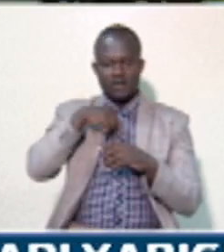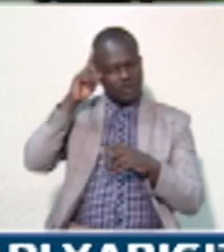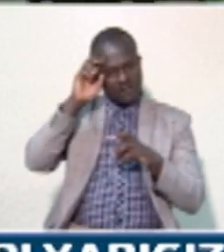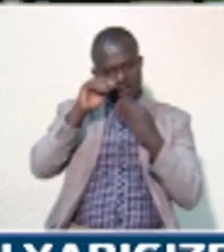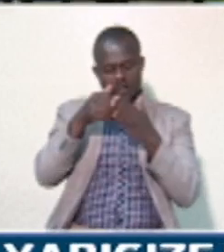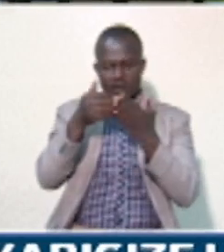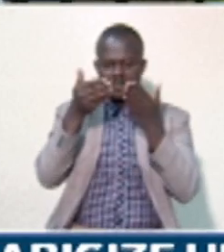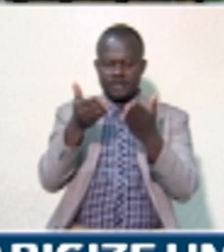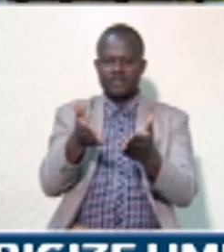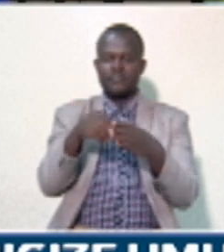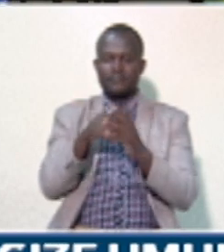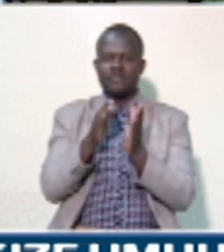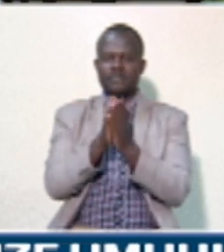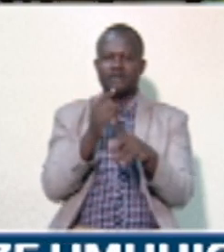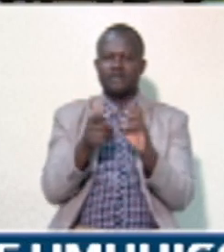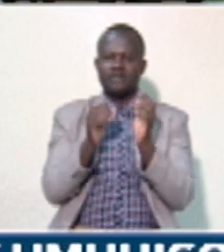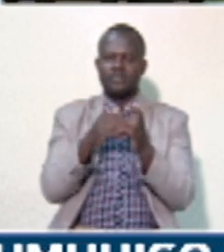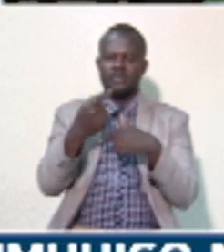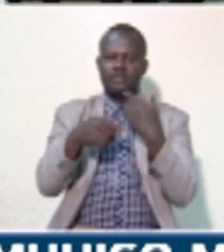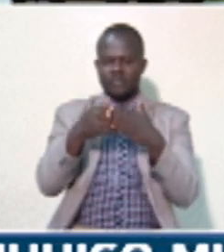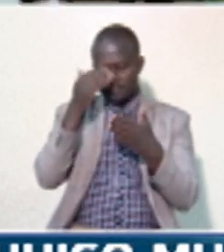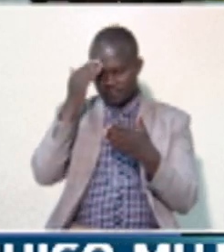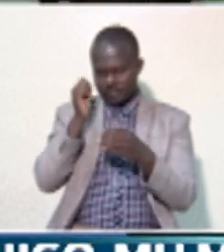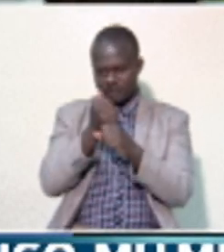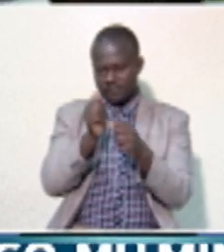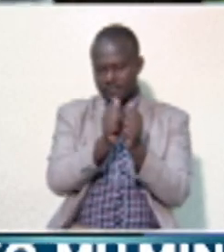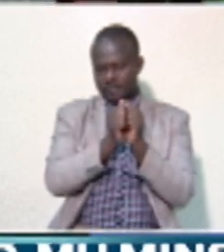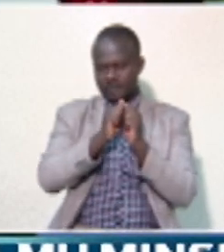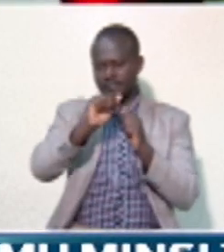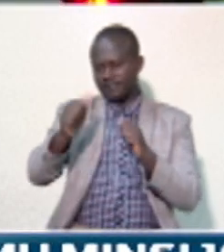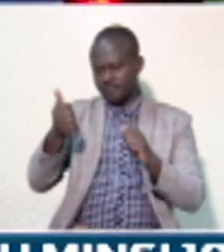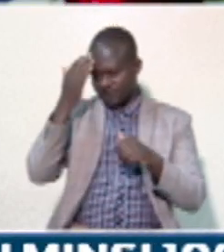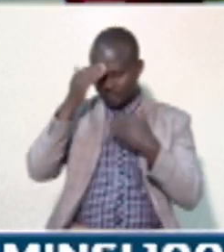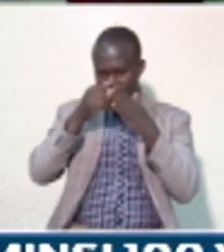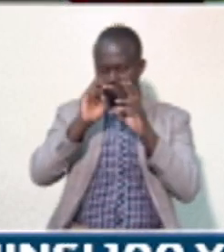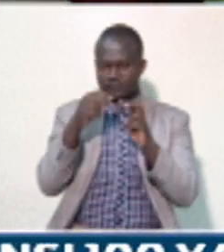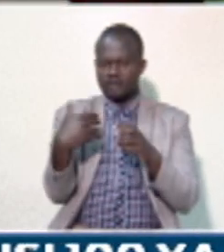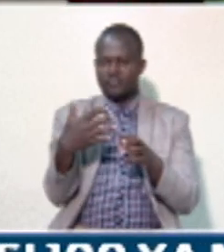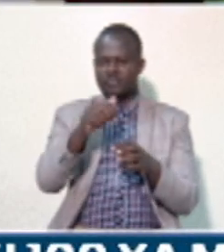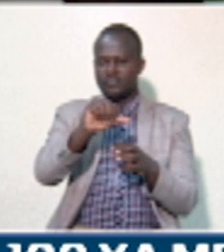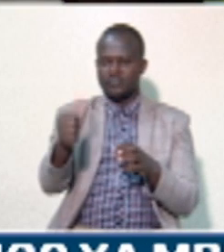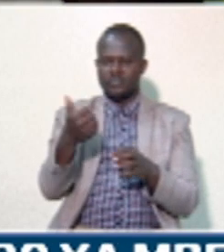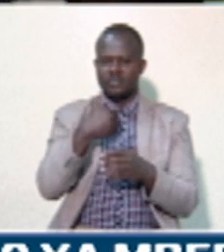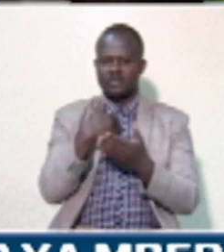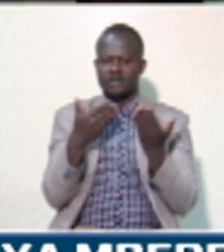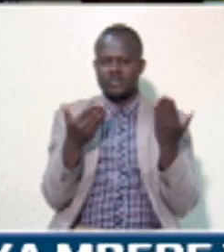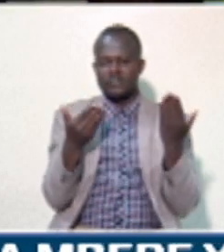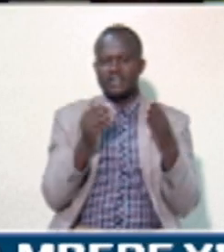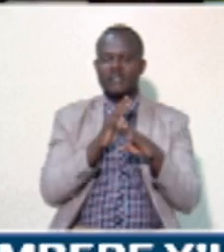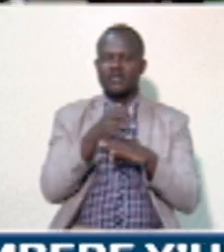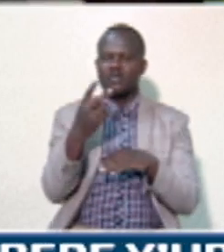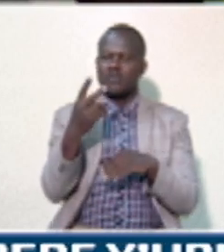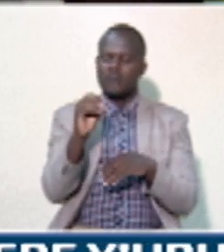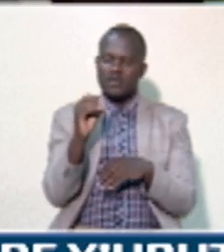yo irahari muri rusange, kandi tuzakomeza kugira ngo dukorane nabo no ku bandi, kuko hari n'impapuro zindi bafite zirenga 20 ho